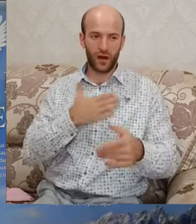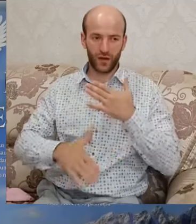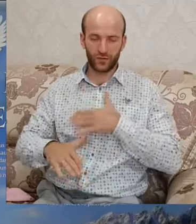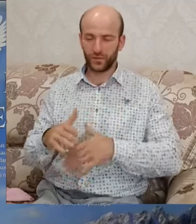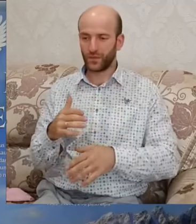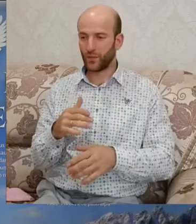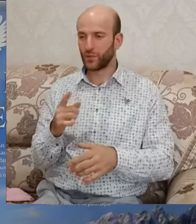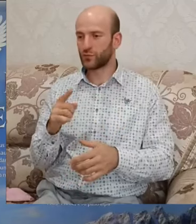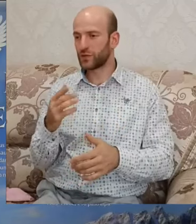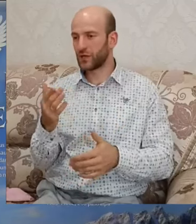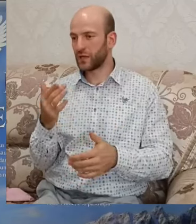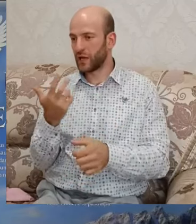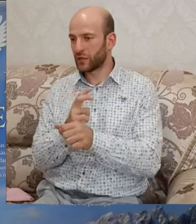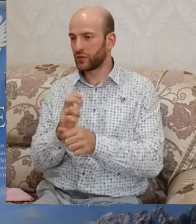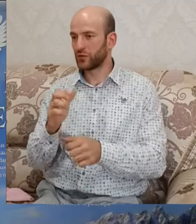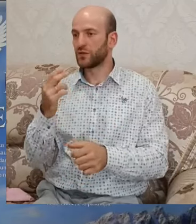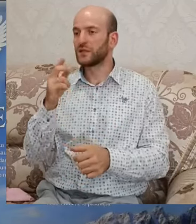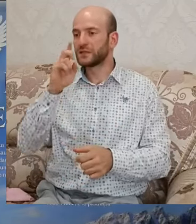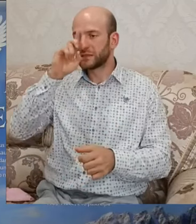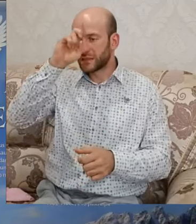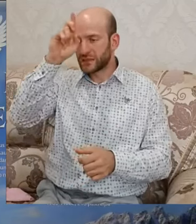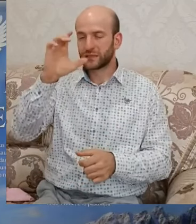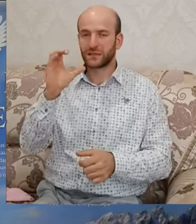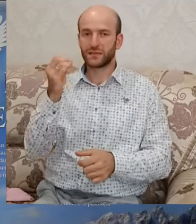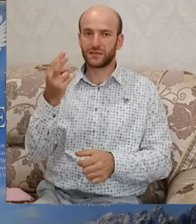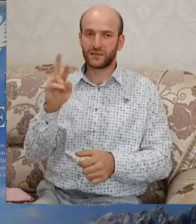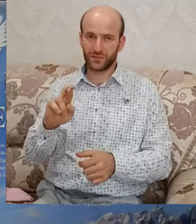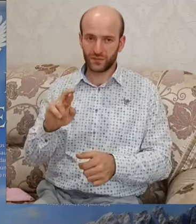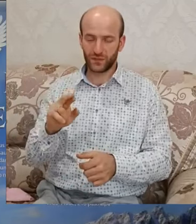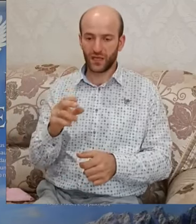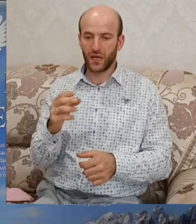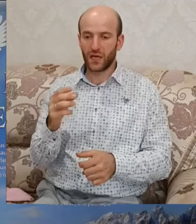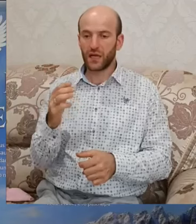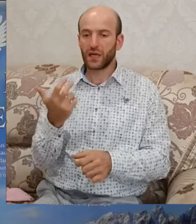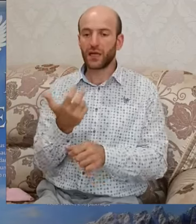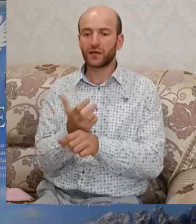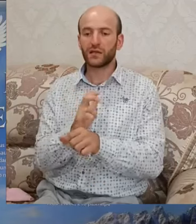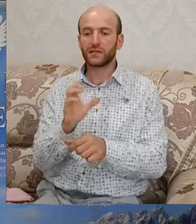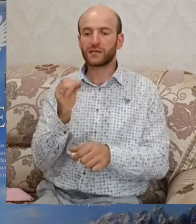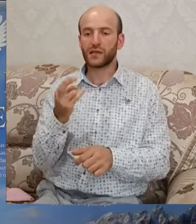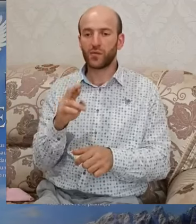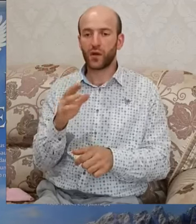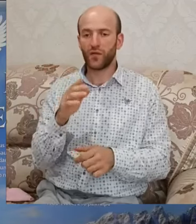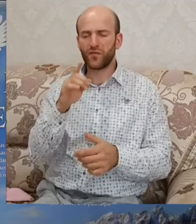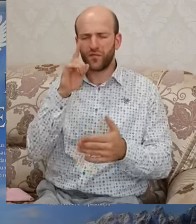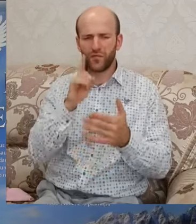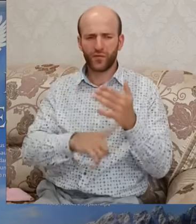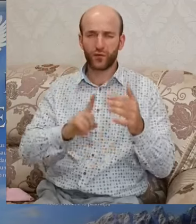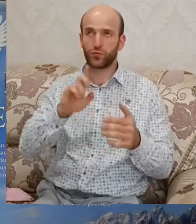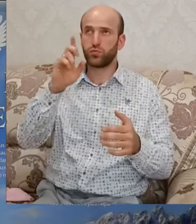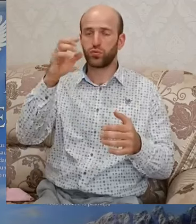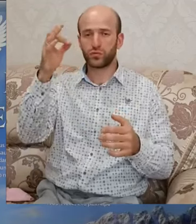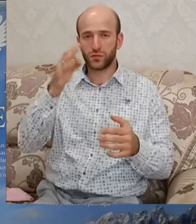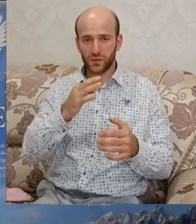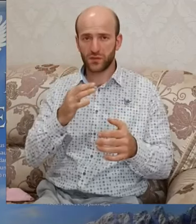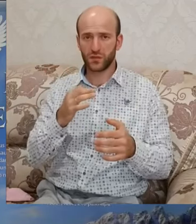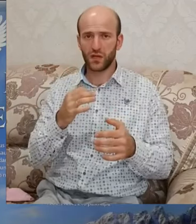ką pasakė Dievas. Которая верит в то, что сказал Бог. Visa savo širdimi. Всем своим сердцем. Ir nesvarbu, ką sako